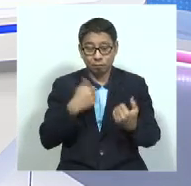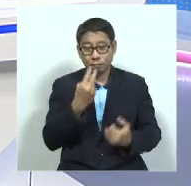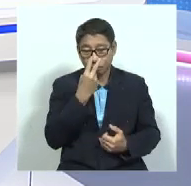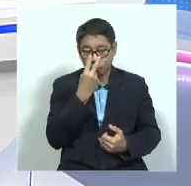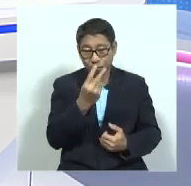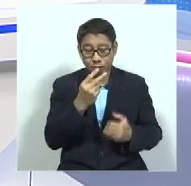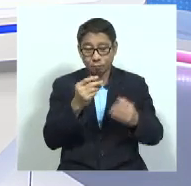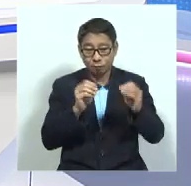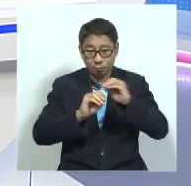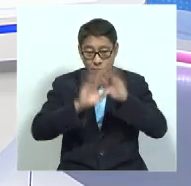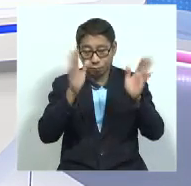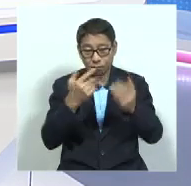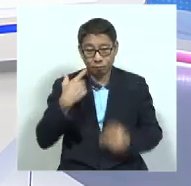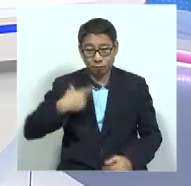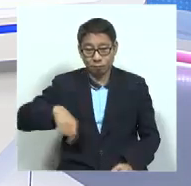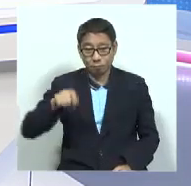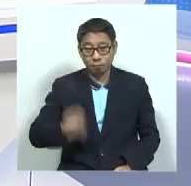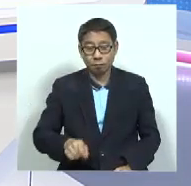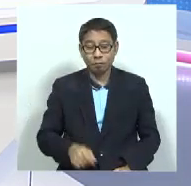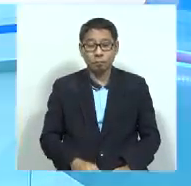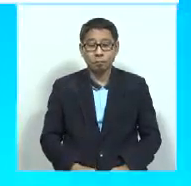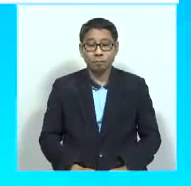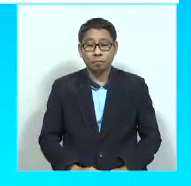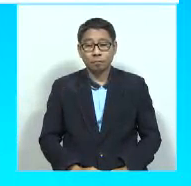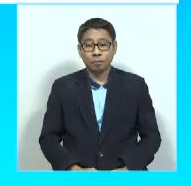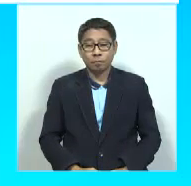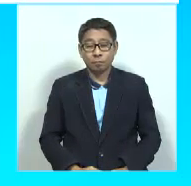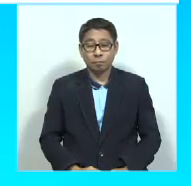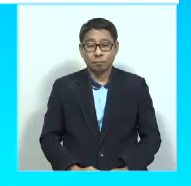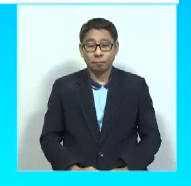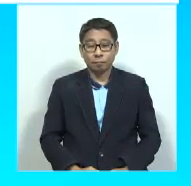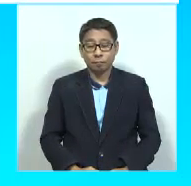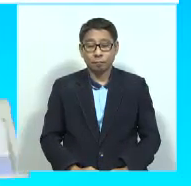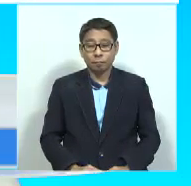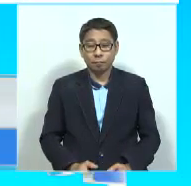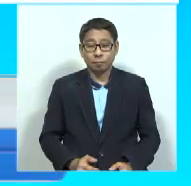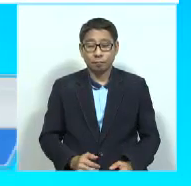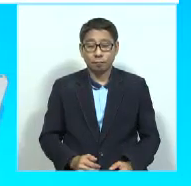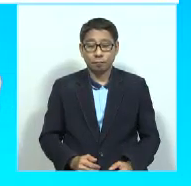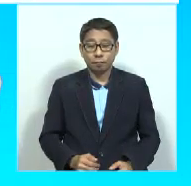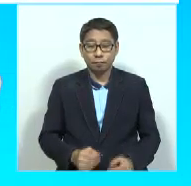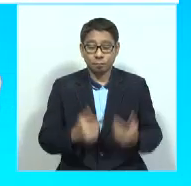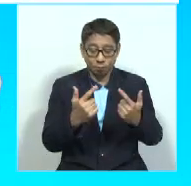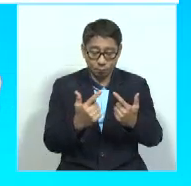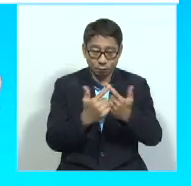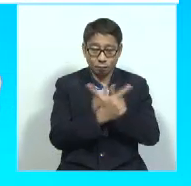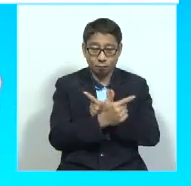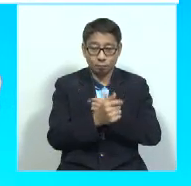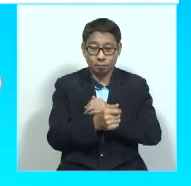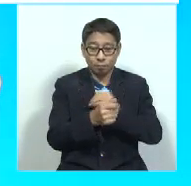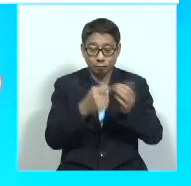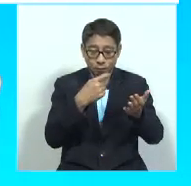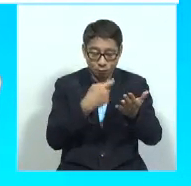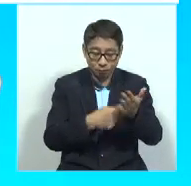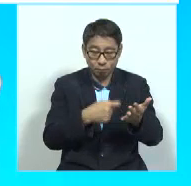ความชัดเจนในเรื่องนี้จากทางอัยการกันเลยครับ ผู้ต้องหาที่เป็นชาวต่างประเทศเนี่ยมีสถิติที่หลบหนีประกันตัว